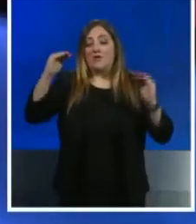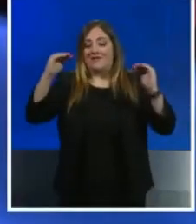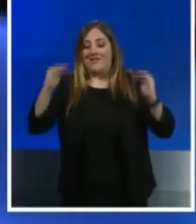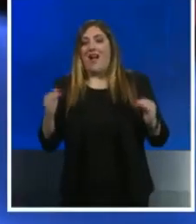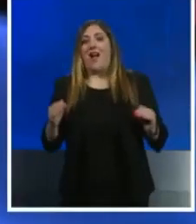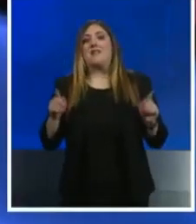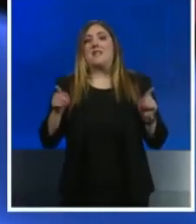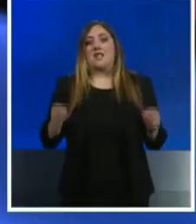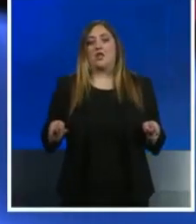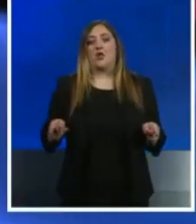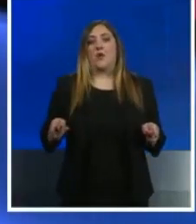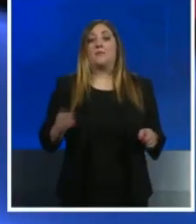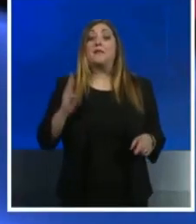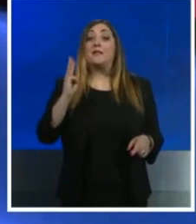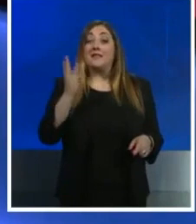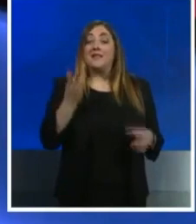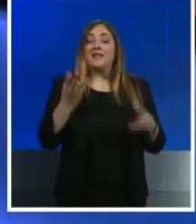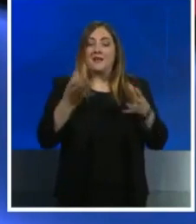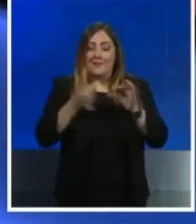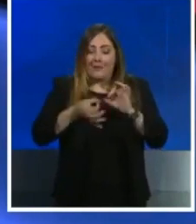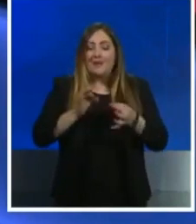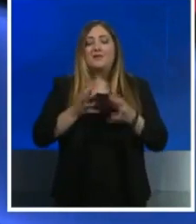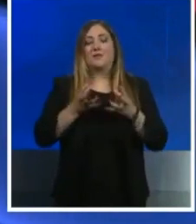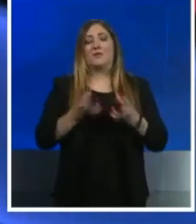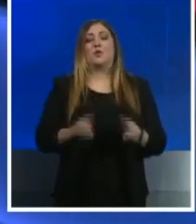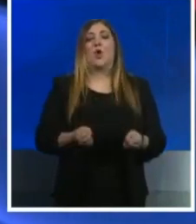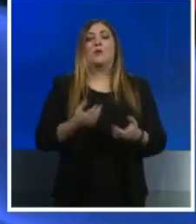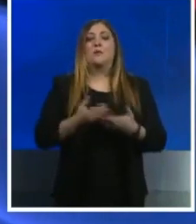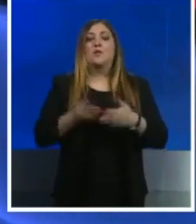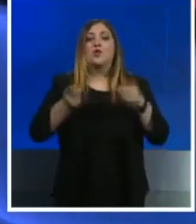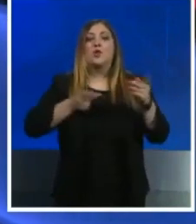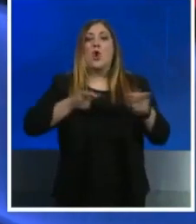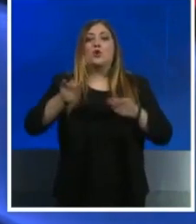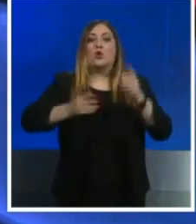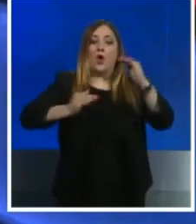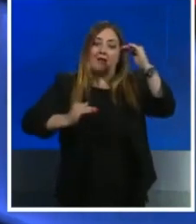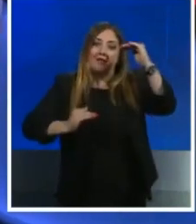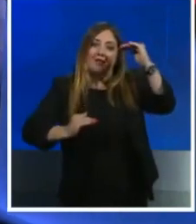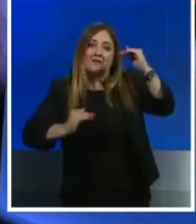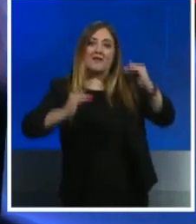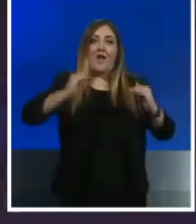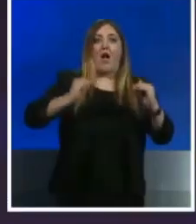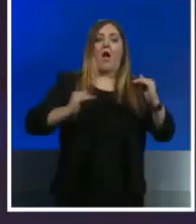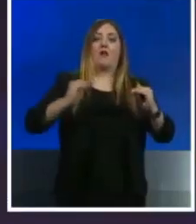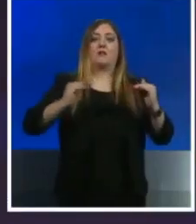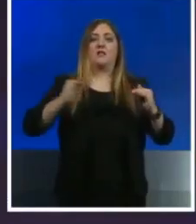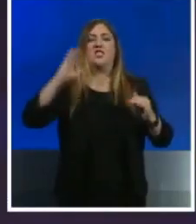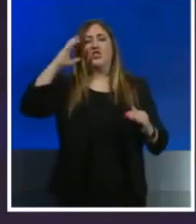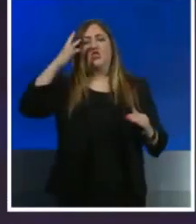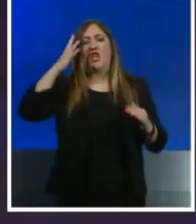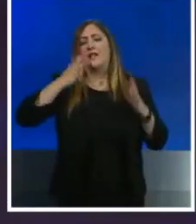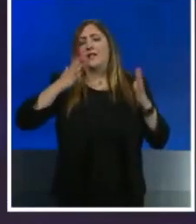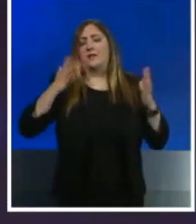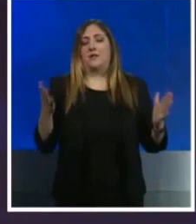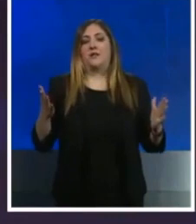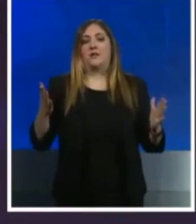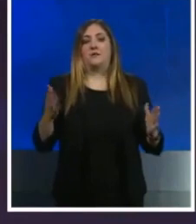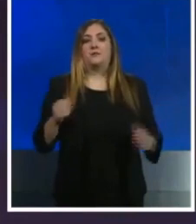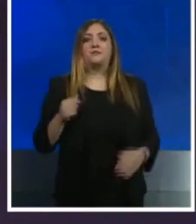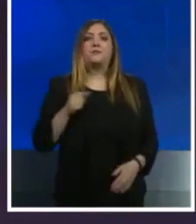-partit bis jistajiet razzan dan il-ġenz frenat. L-izzazah